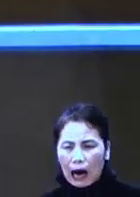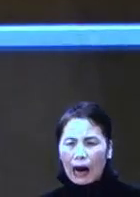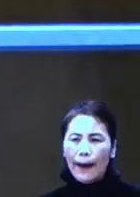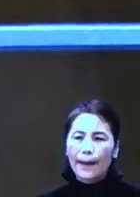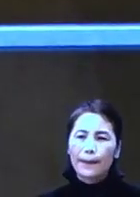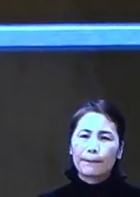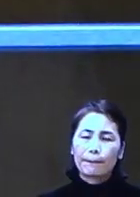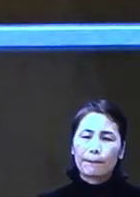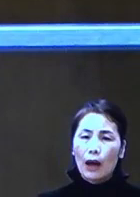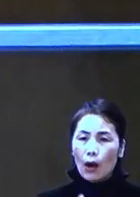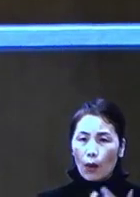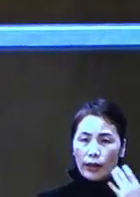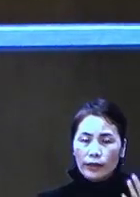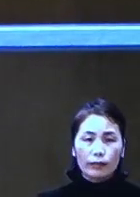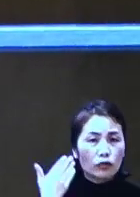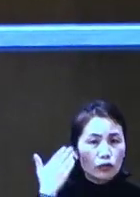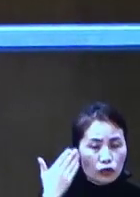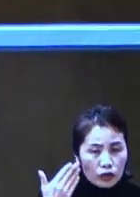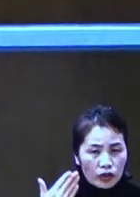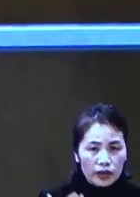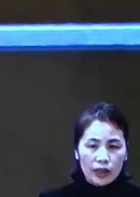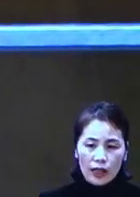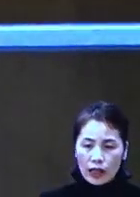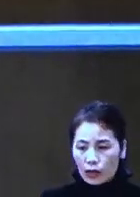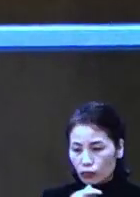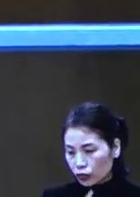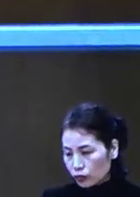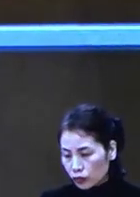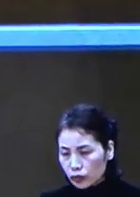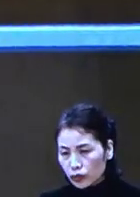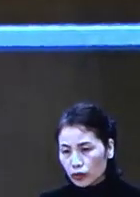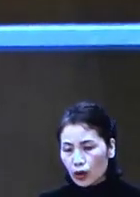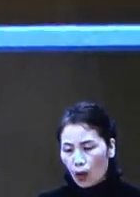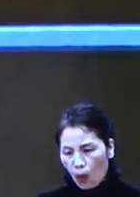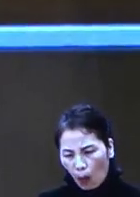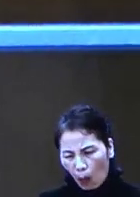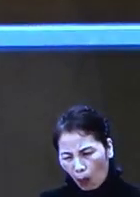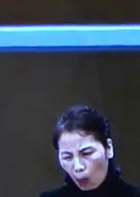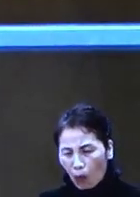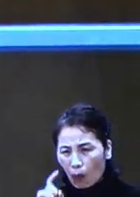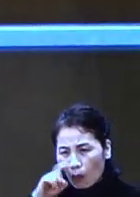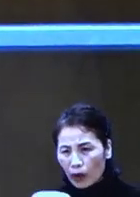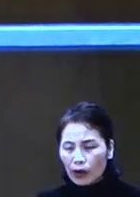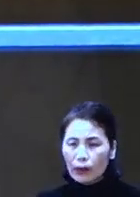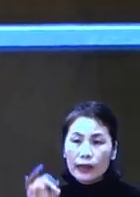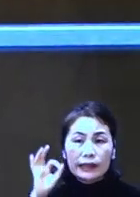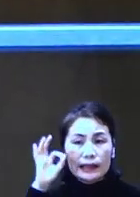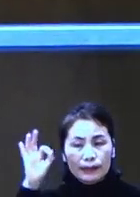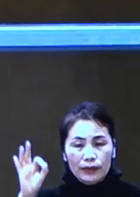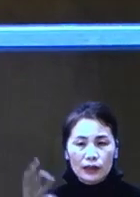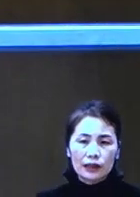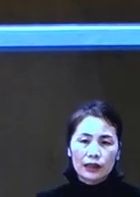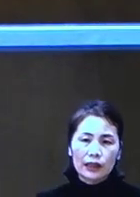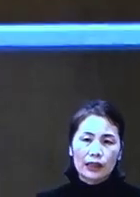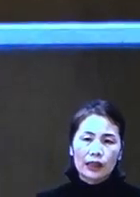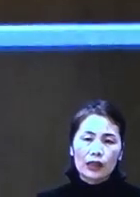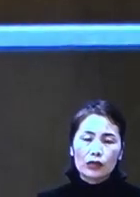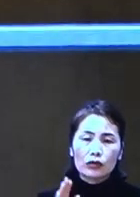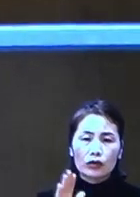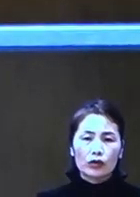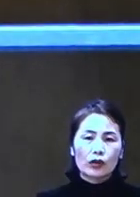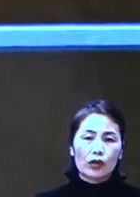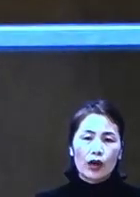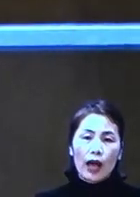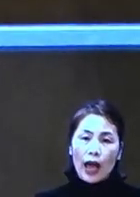화재 발생은 9일, 하천이 오염된 건 10일, 해외 일정차 김동연 지사가 출국한 날은 13일입니다.